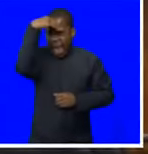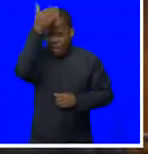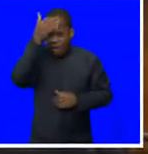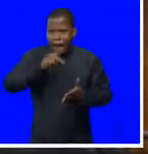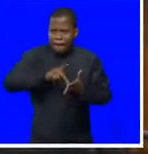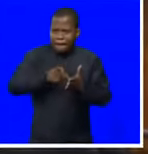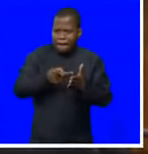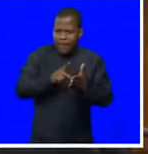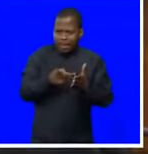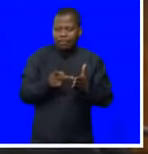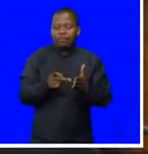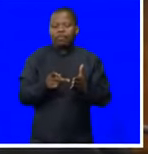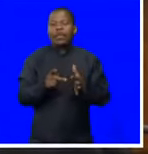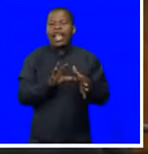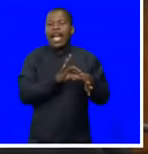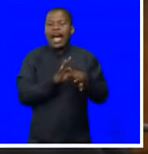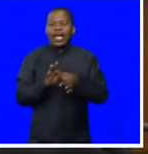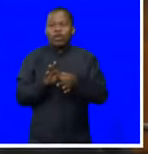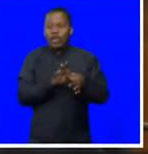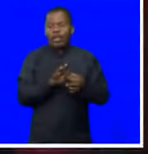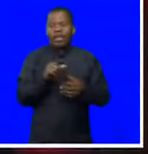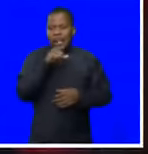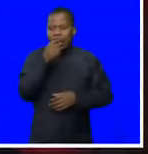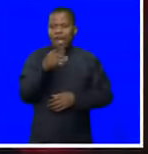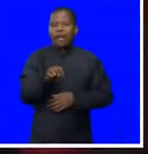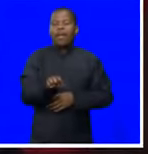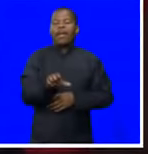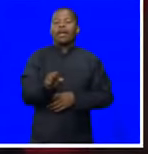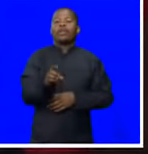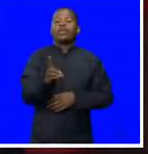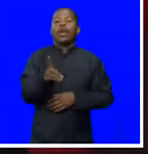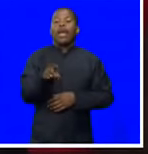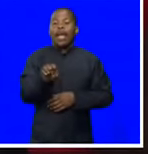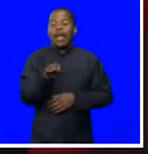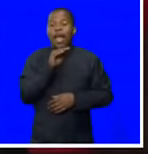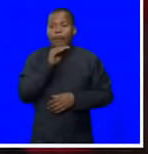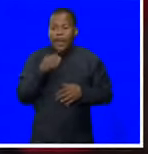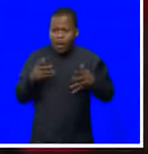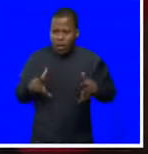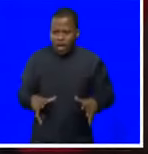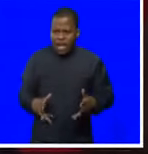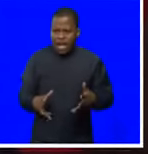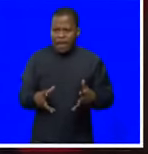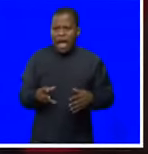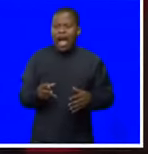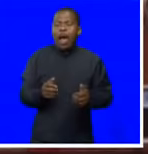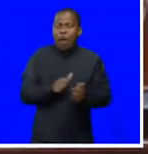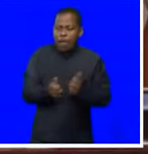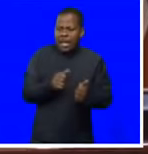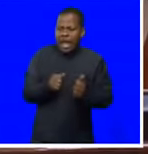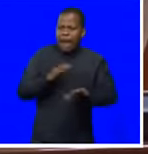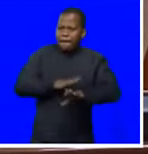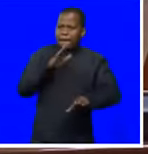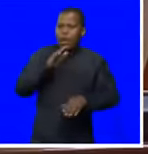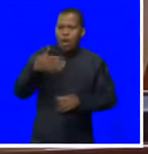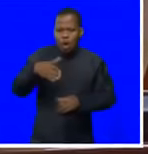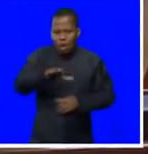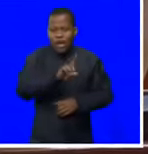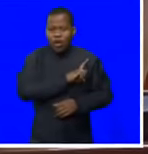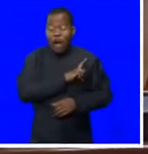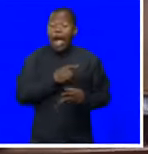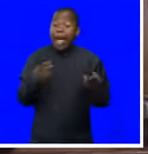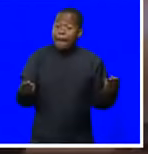inkampani yahulumende lebuke kuthuthukisa abalimi iSwede umsebenzi wekukhicida kudla eveni kakhulukati umbila njengoba lesinye